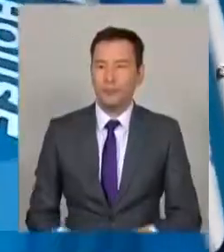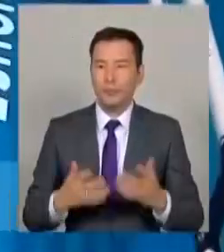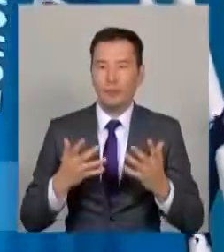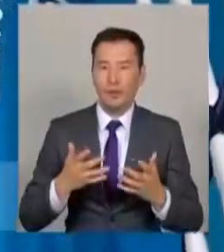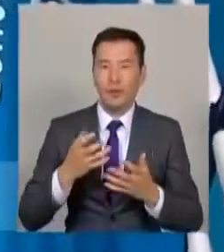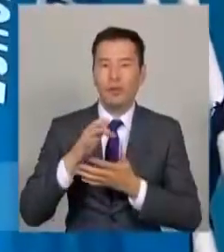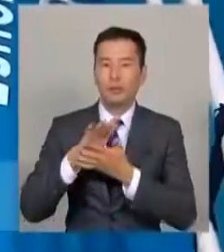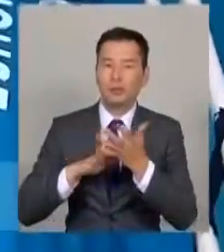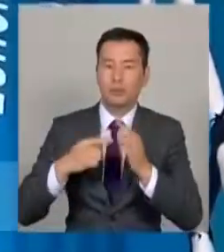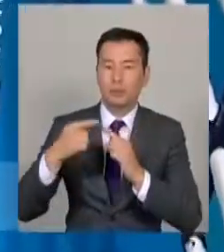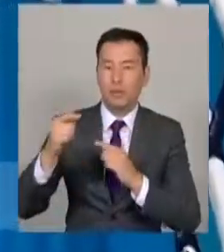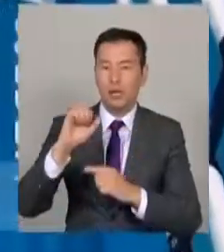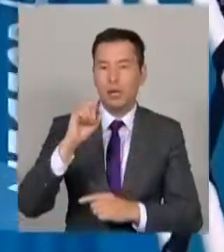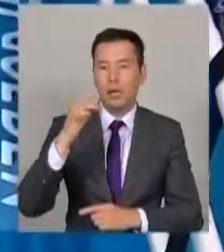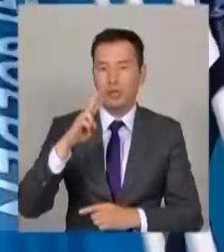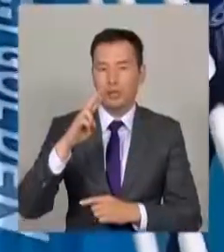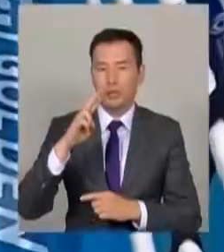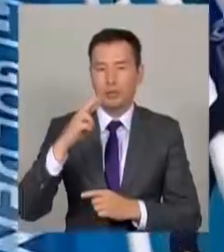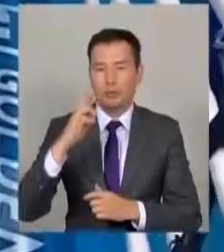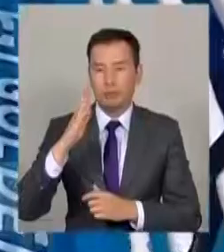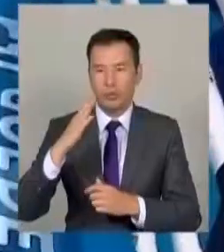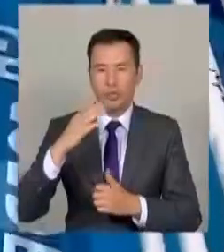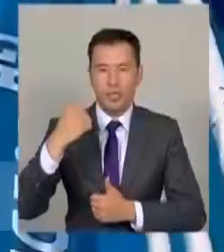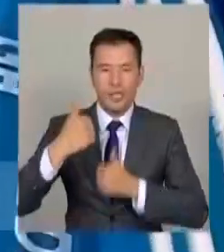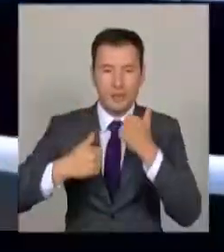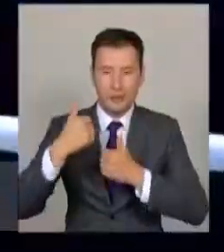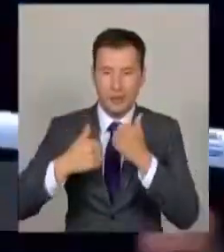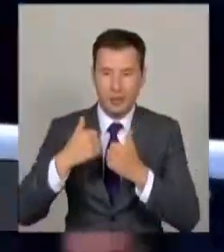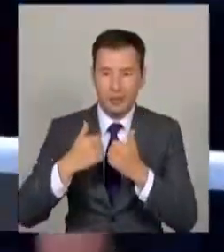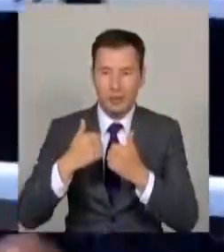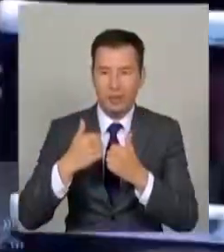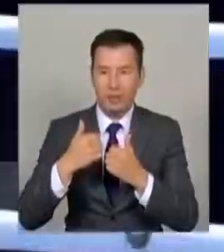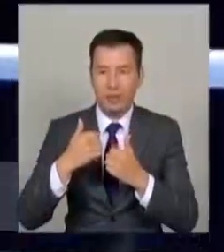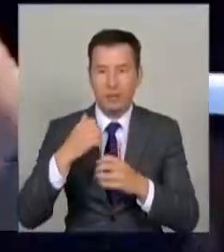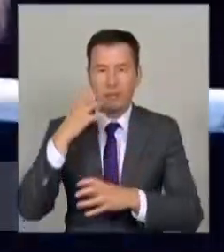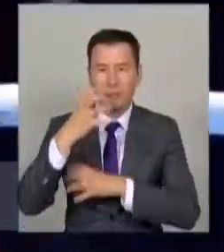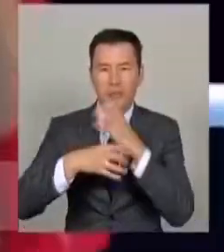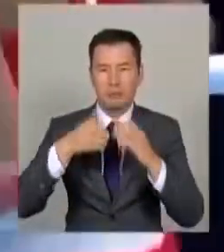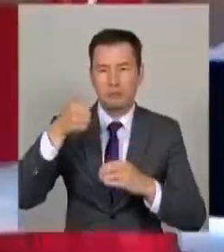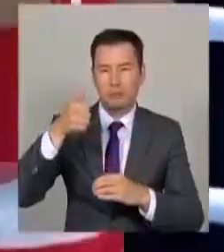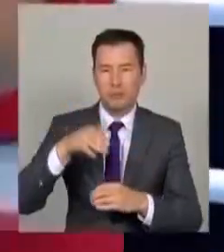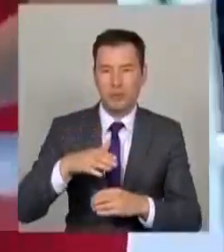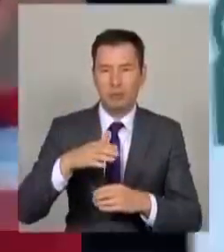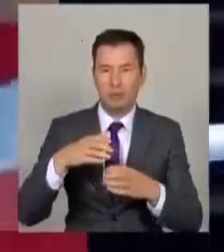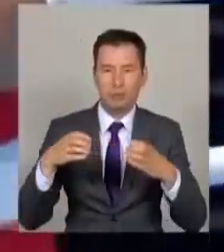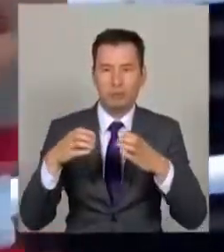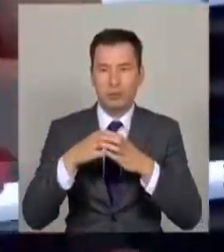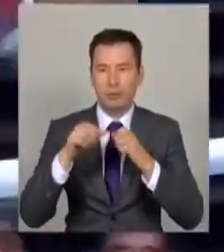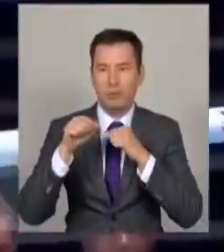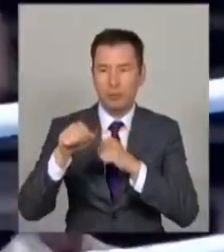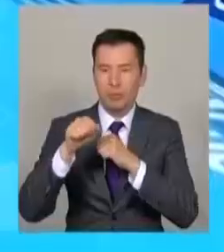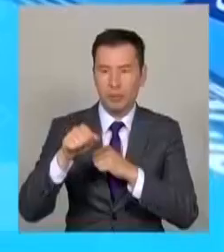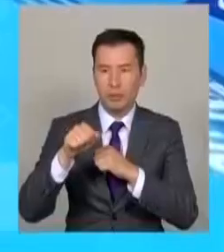спортшылар алдағы Азия чемпионаты мен Олимпиада ойындарына дайындықты бастамақшы. Айтпақшы, әлем біріншілігінде топ жарып, жүлде алған